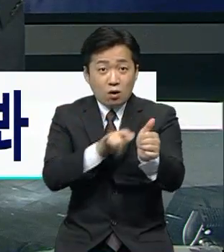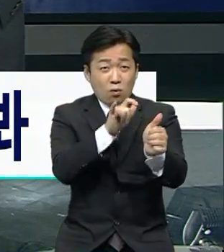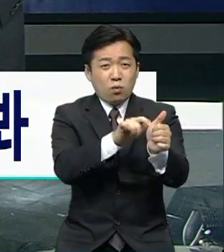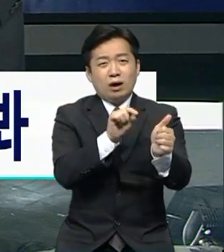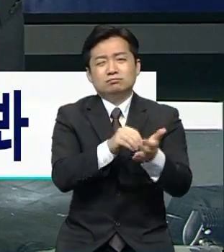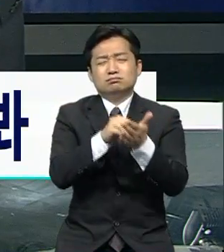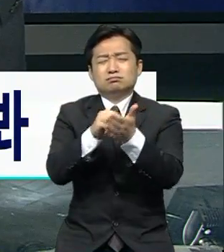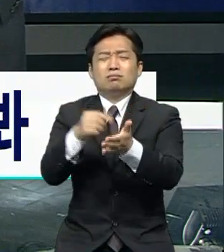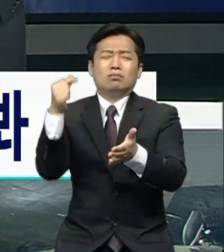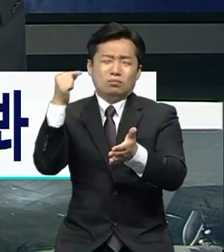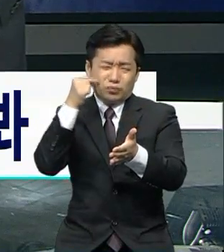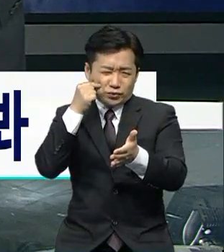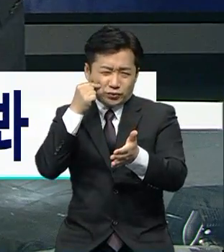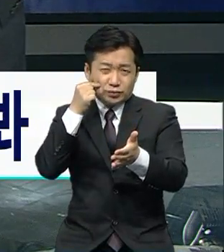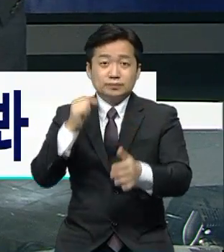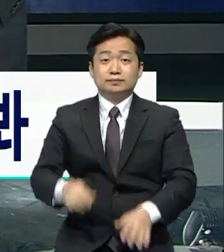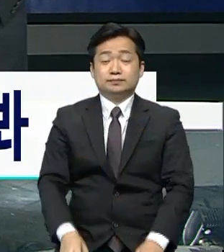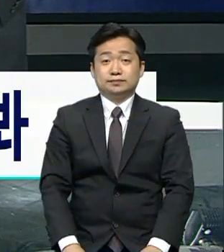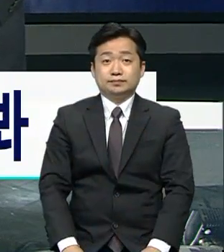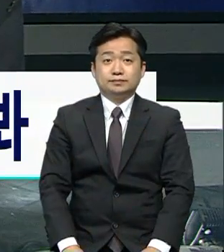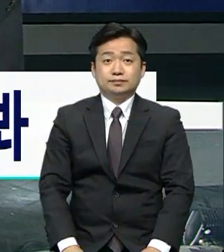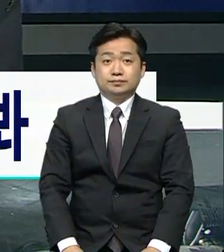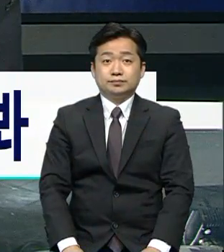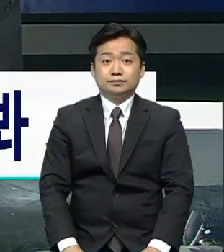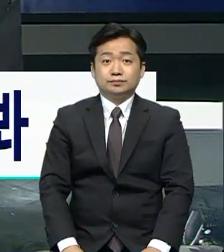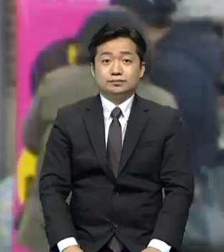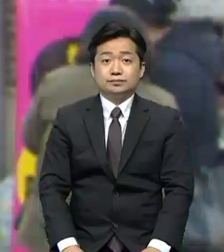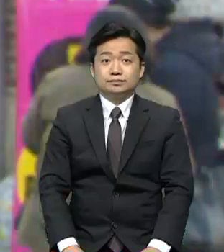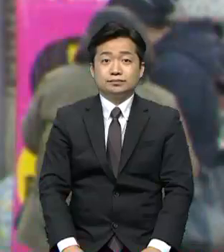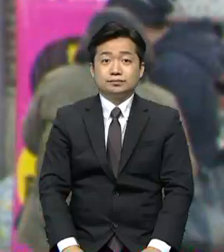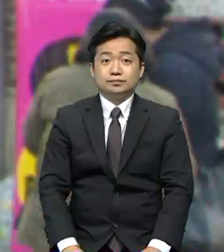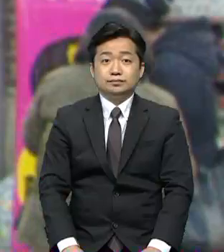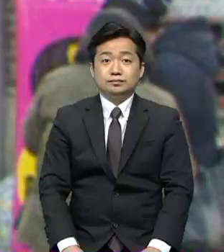못했습니다. 정준호 기자가 현장 취재했습니다.